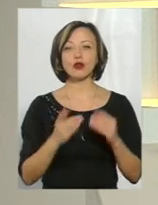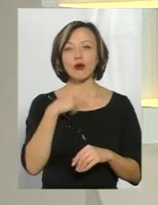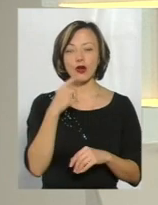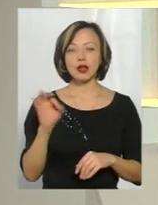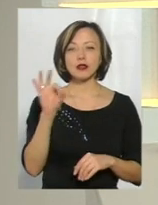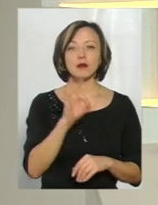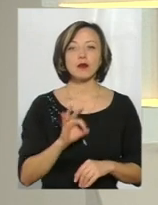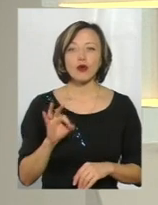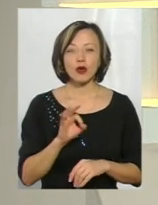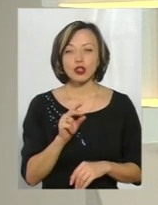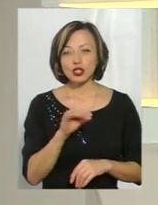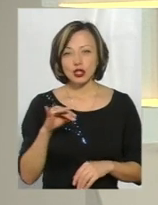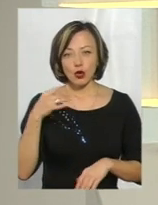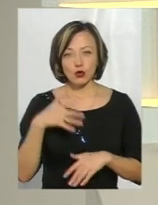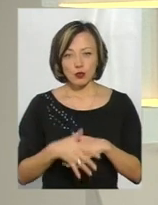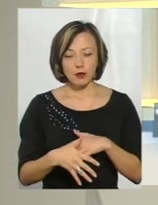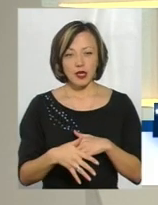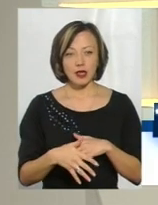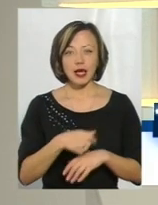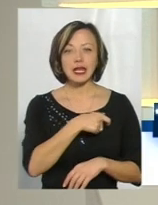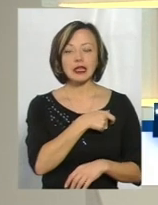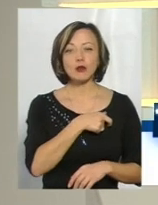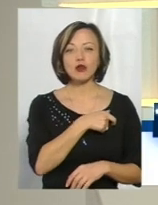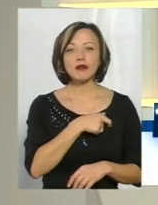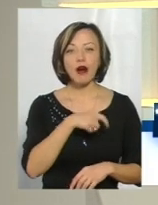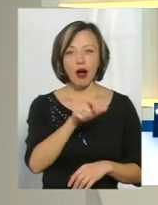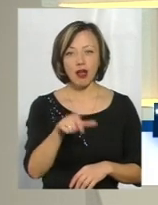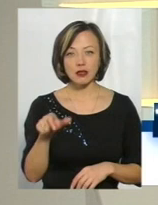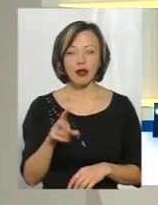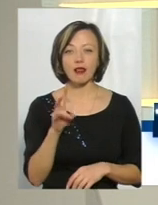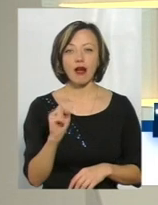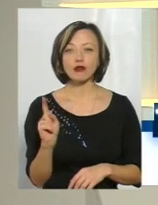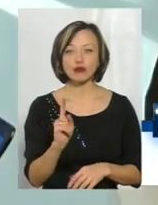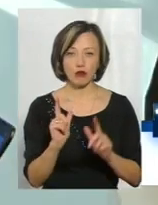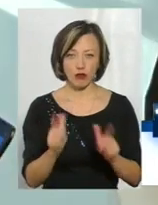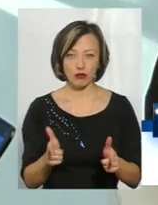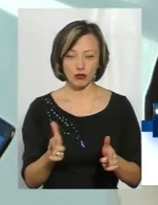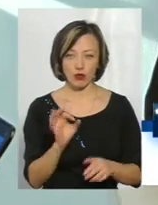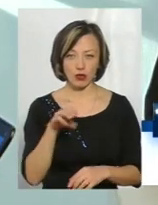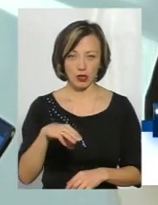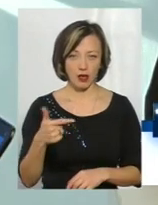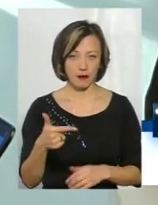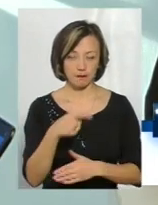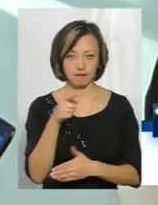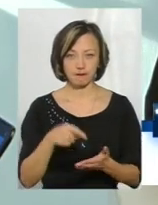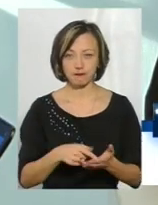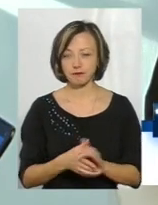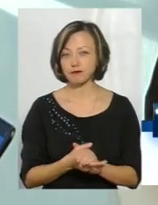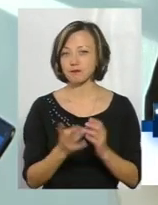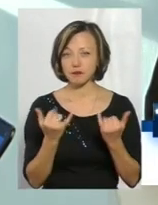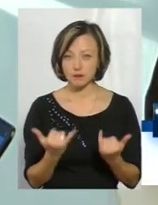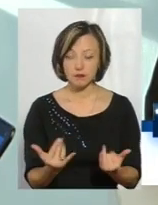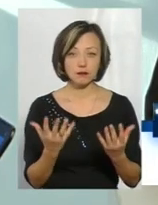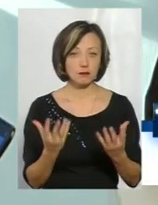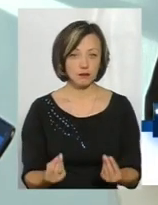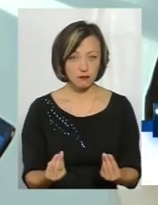те, чи розуміють депутати, на що вони йдуть? в об'єднаних тергромадах? Адже на сьогоднішній